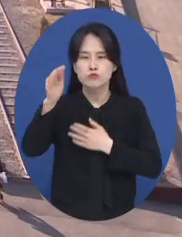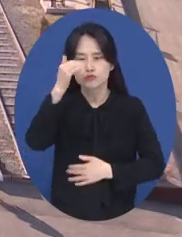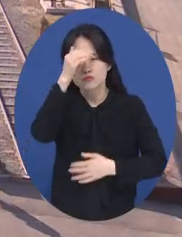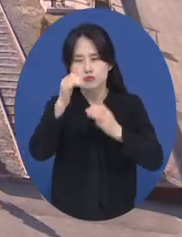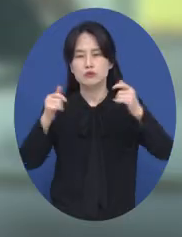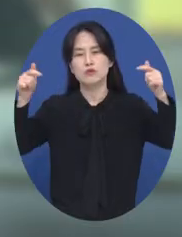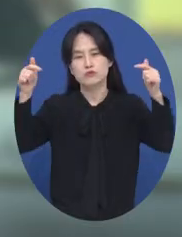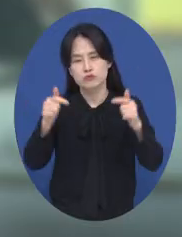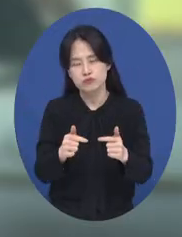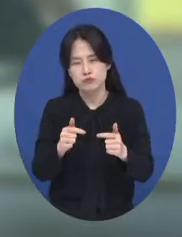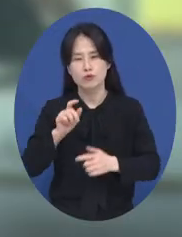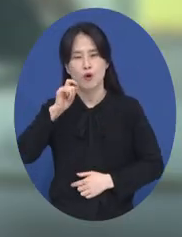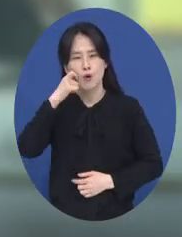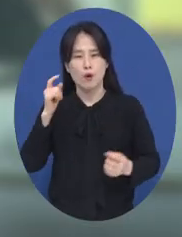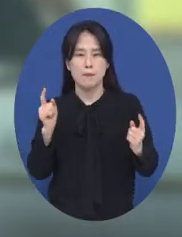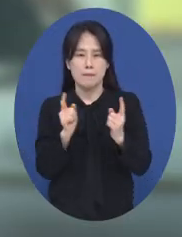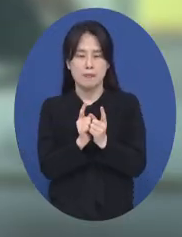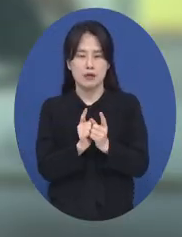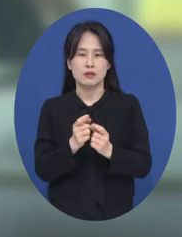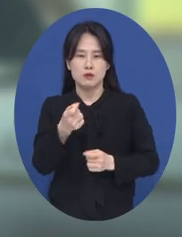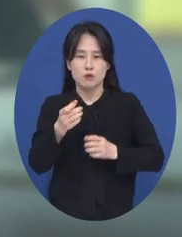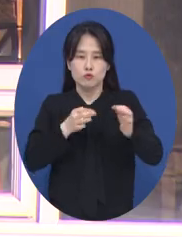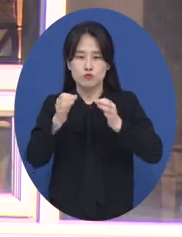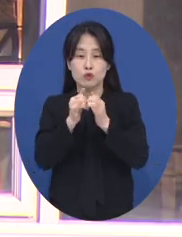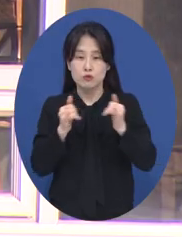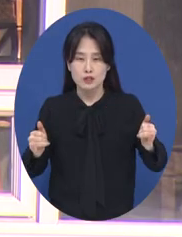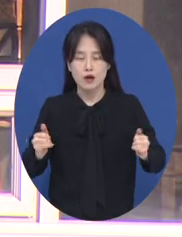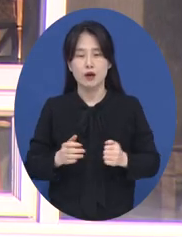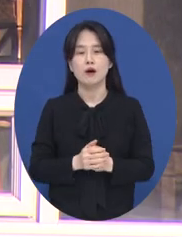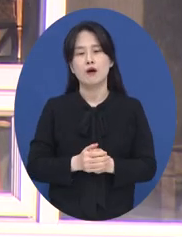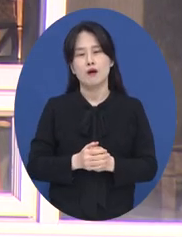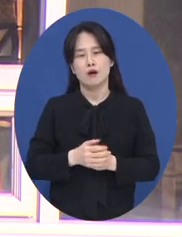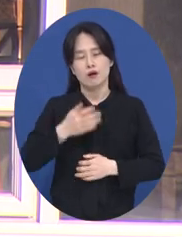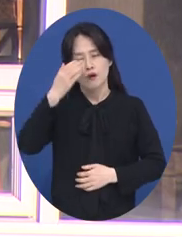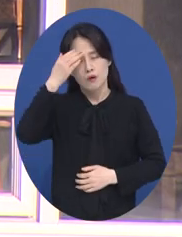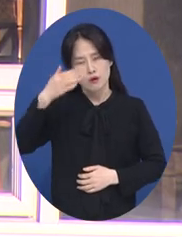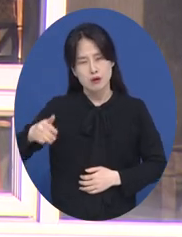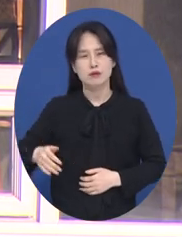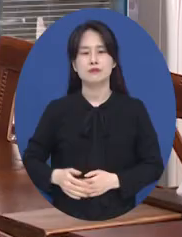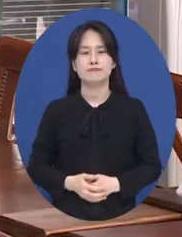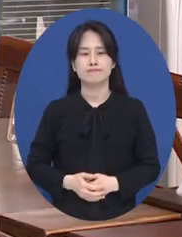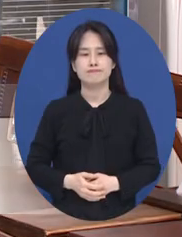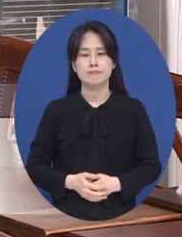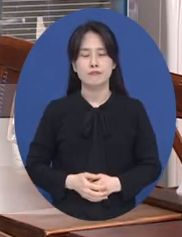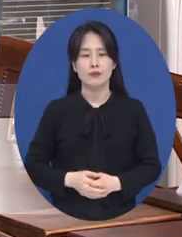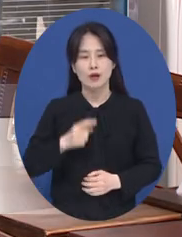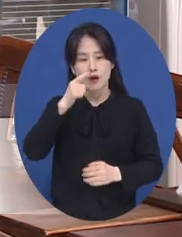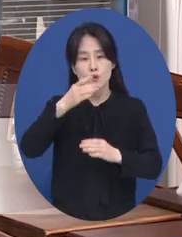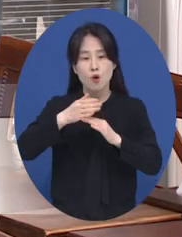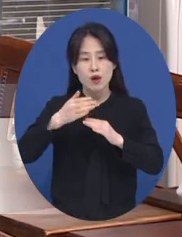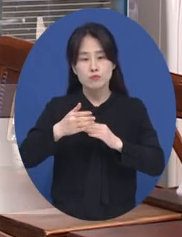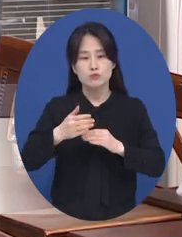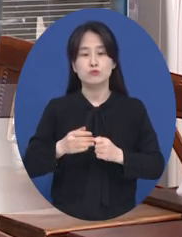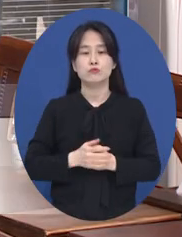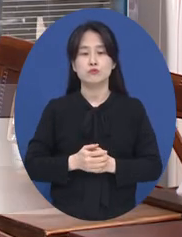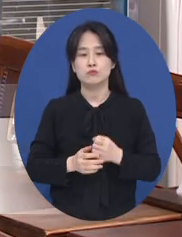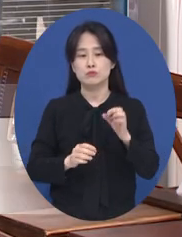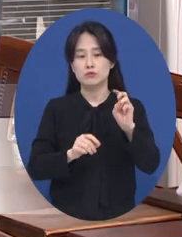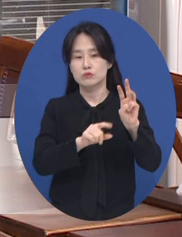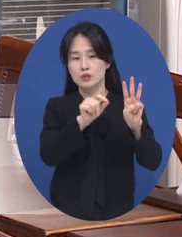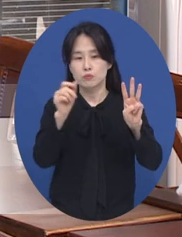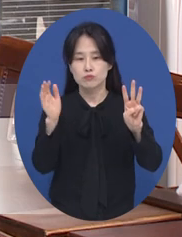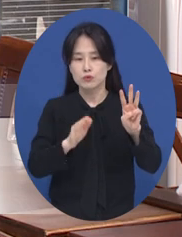관광객 감소로 어려움을 겪었던 소상공인 들은 그나마 숨통이 트여 습니다 인대로 같은 경우에는 지금